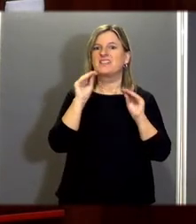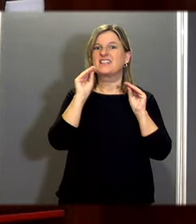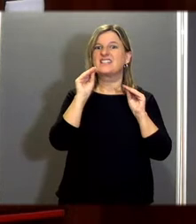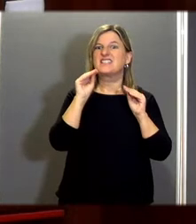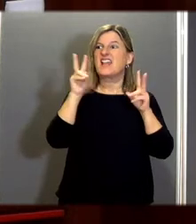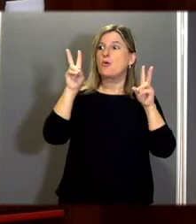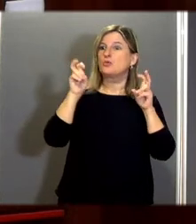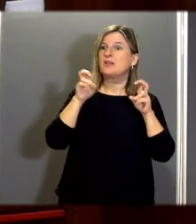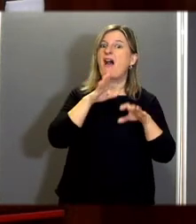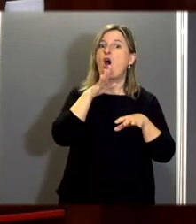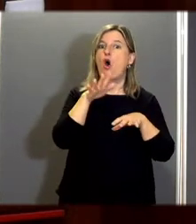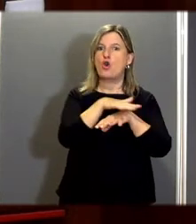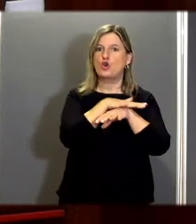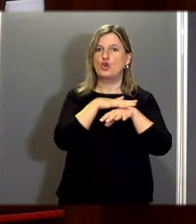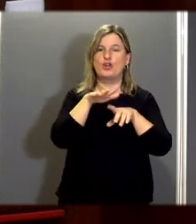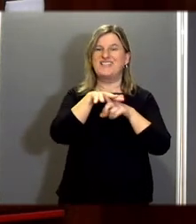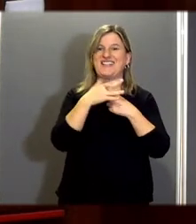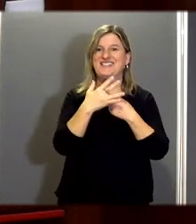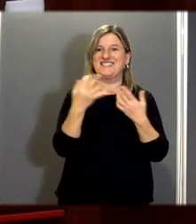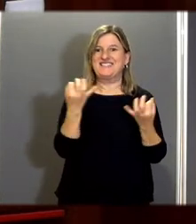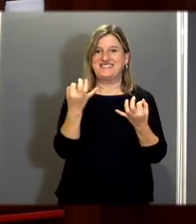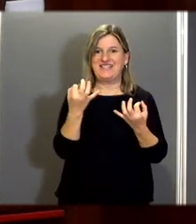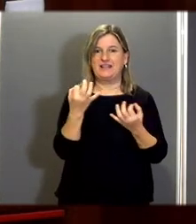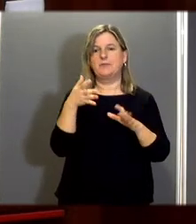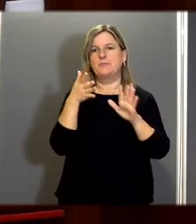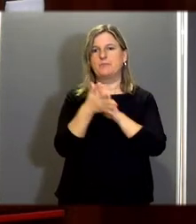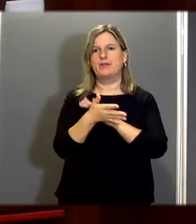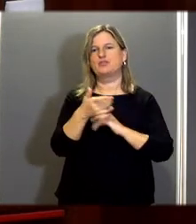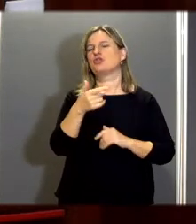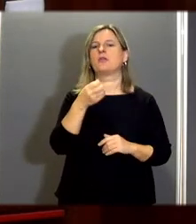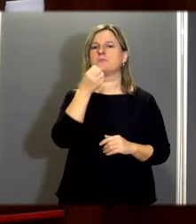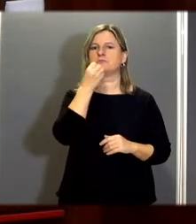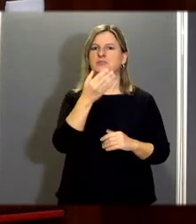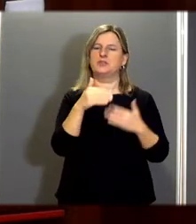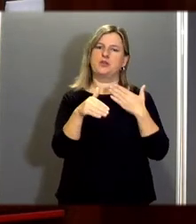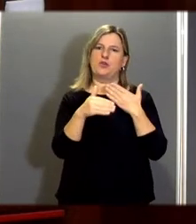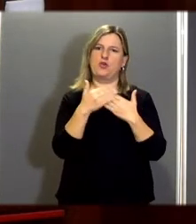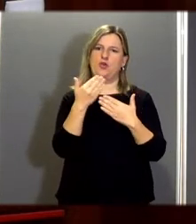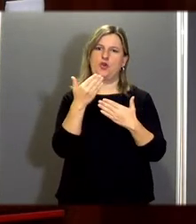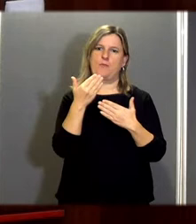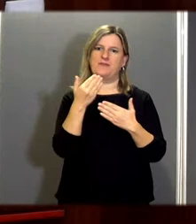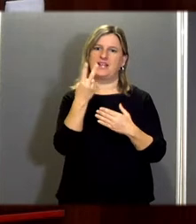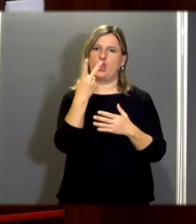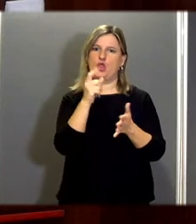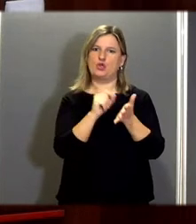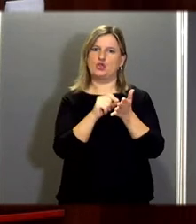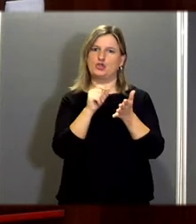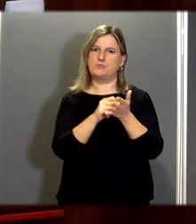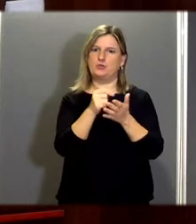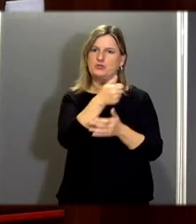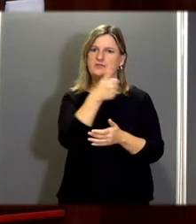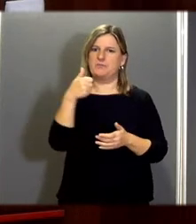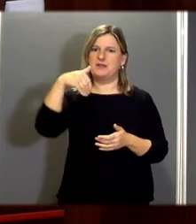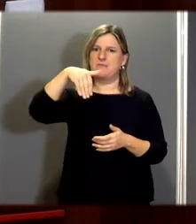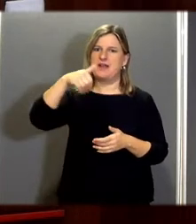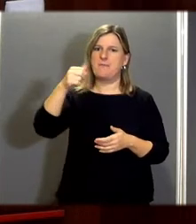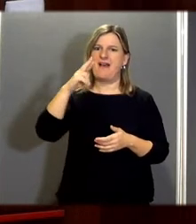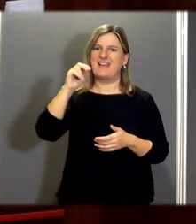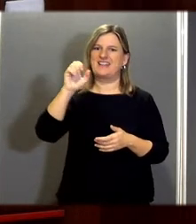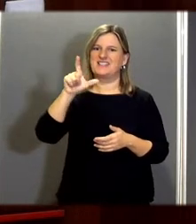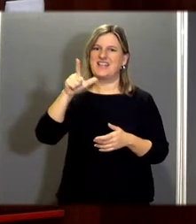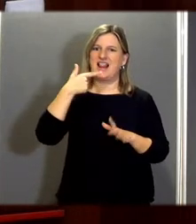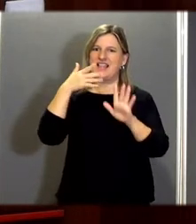causa, per dir-ho d'alguna manera. I per tant, potser sí que estaria bé que un parell de minuts primer el Marcel ens